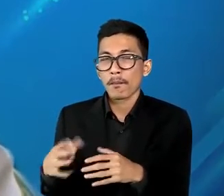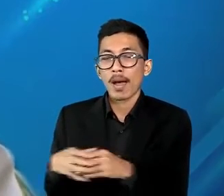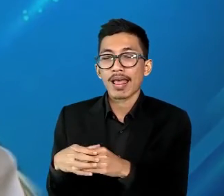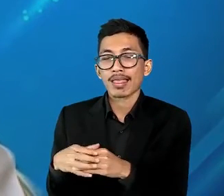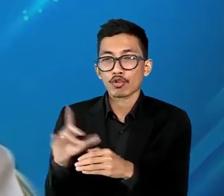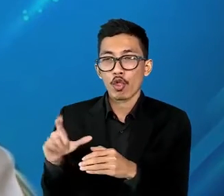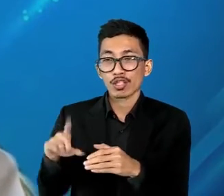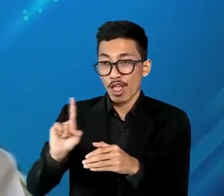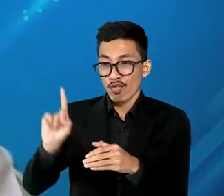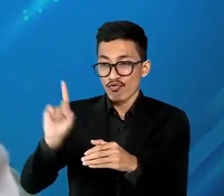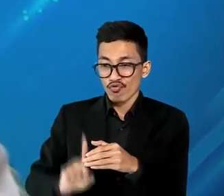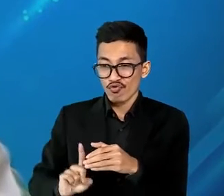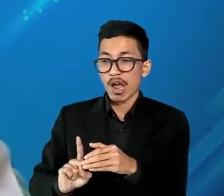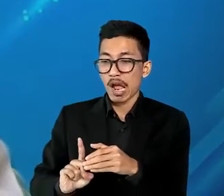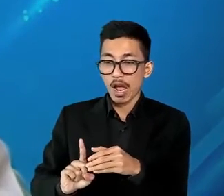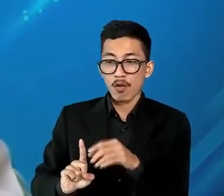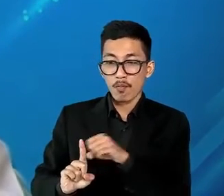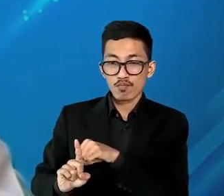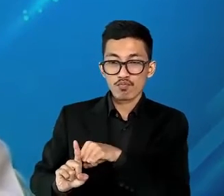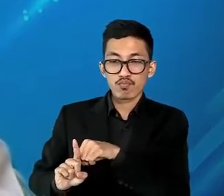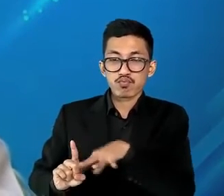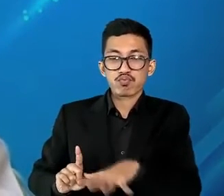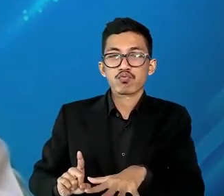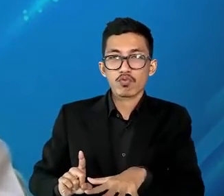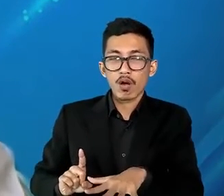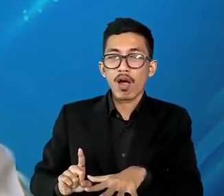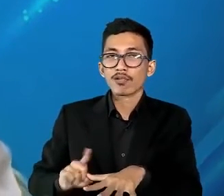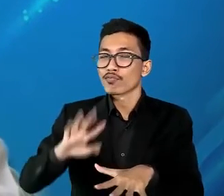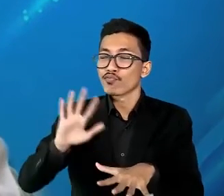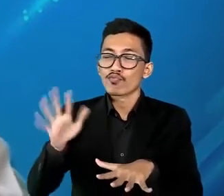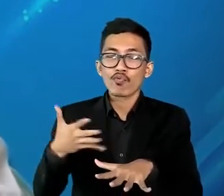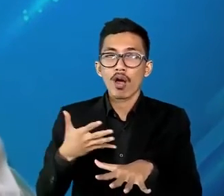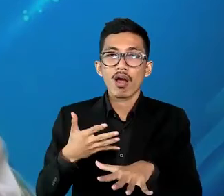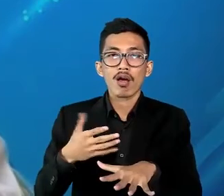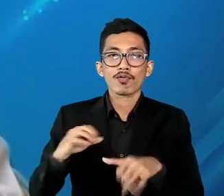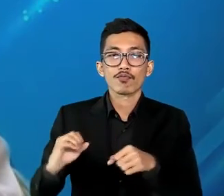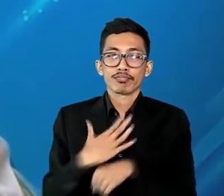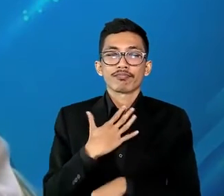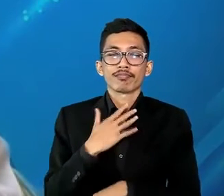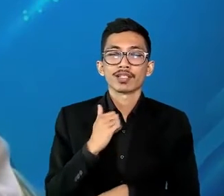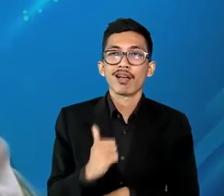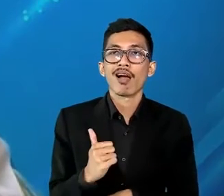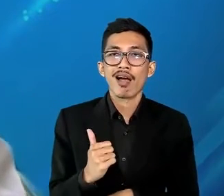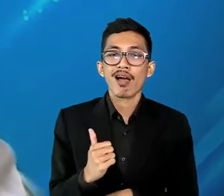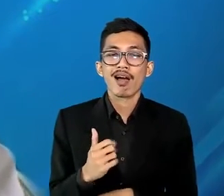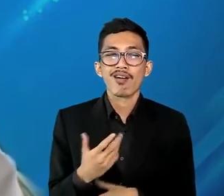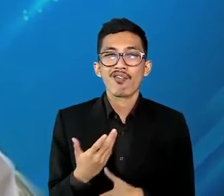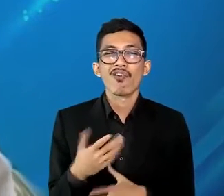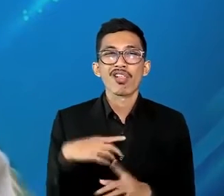yang kena, udah pasti semua satu rumah jadi kena. Sehingga jumlahnya jadi banyak